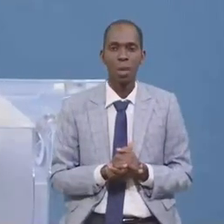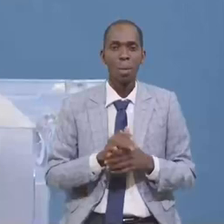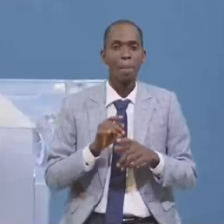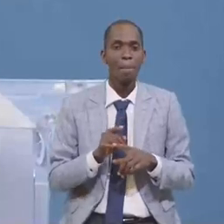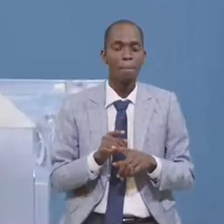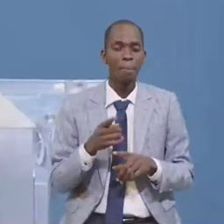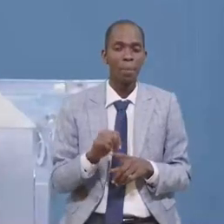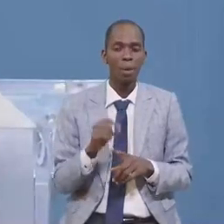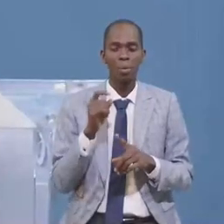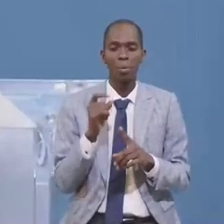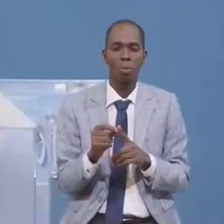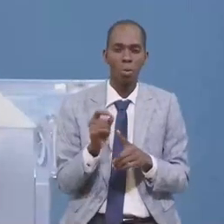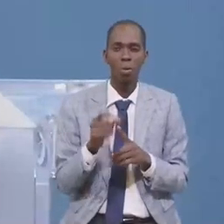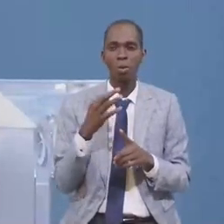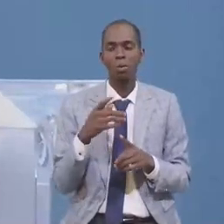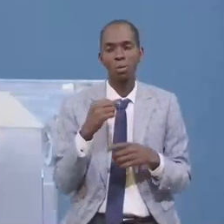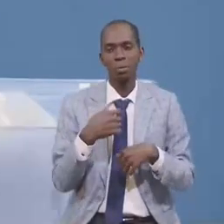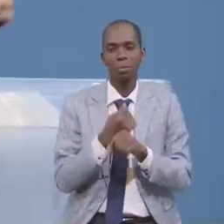La parole du Créateur.